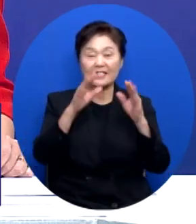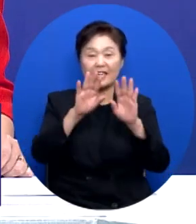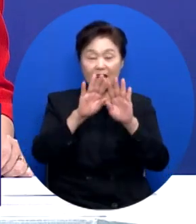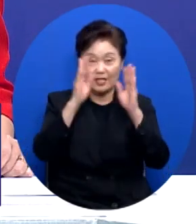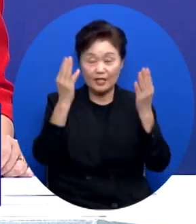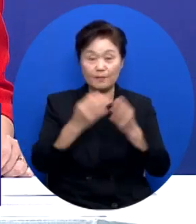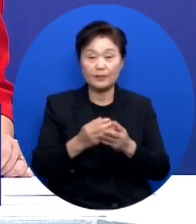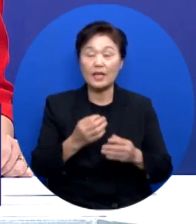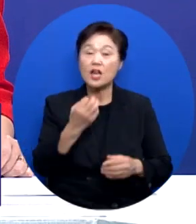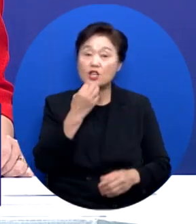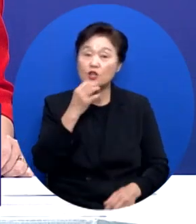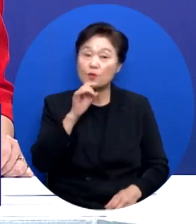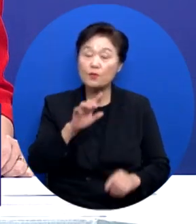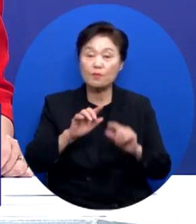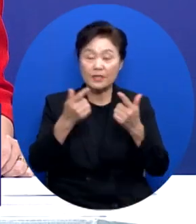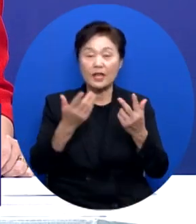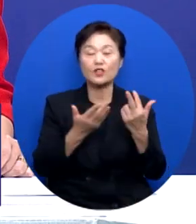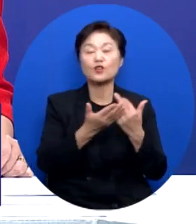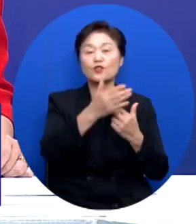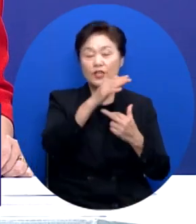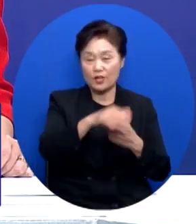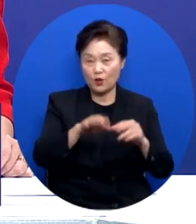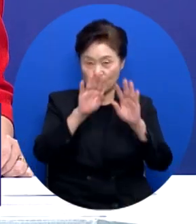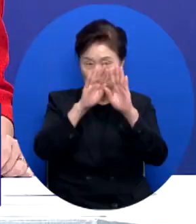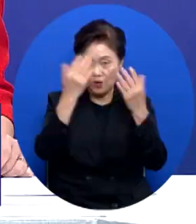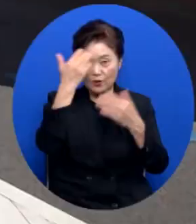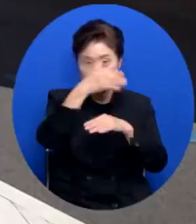거리가 조성될 예정입니다. 김인혜 기자입니다.